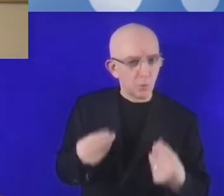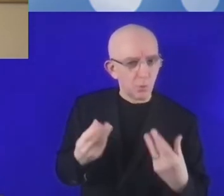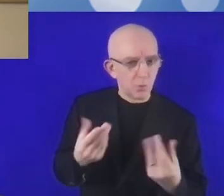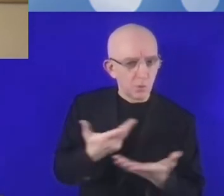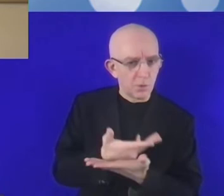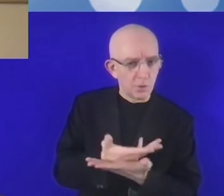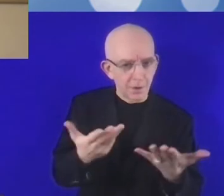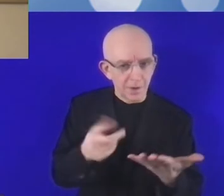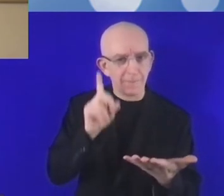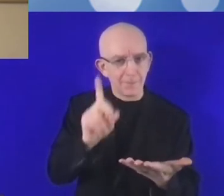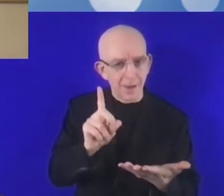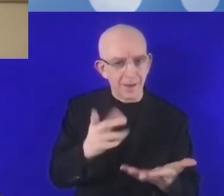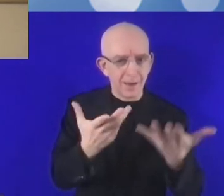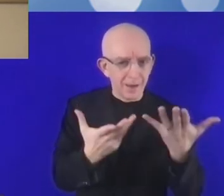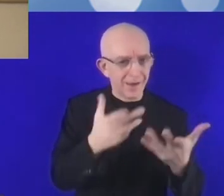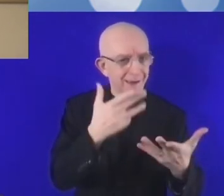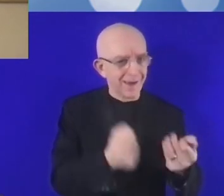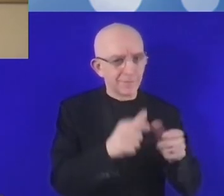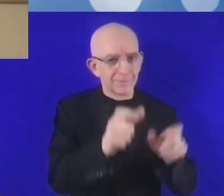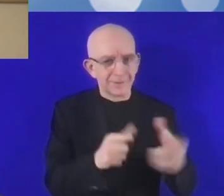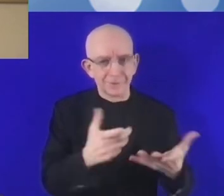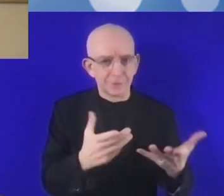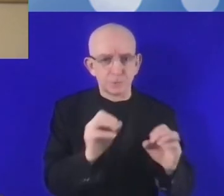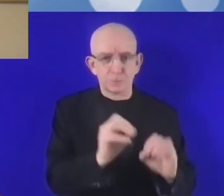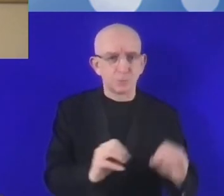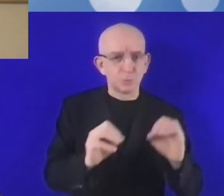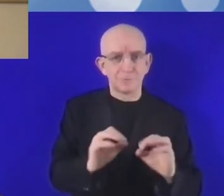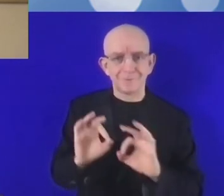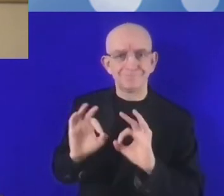lesquels tous n'ont pas encore accès à Internet.